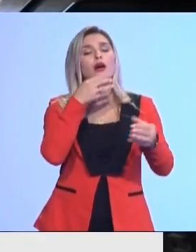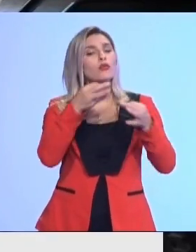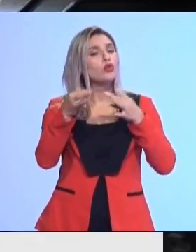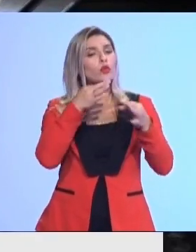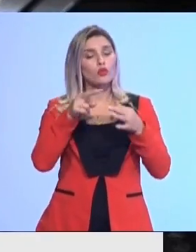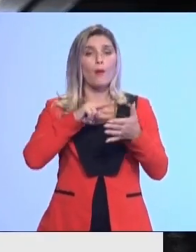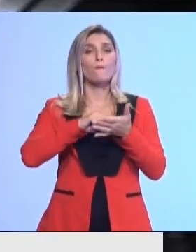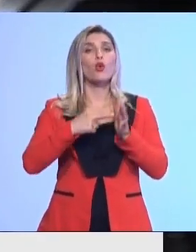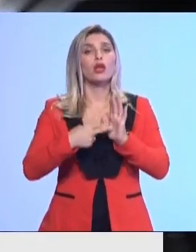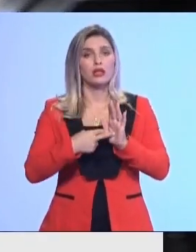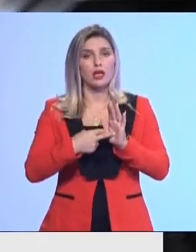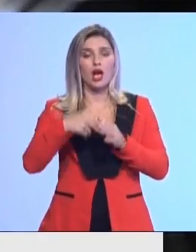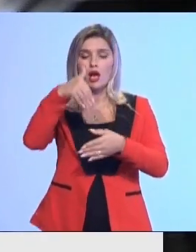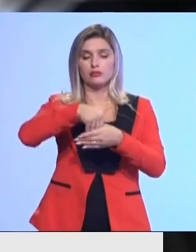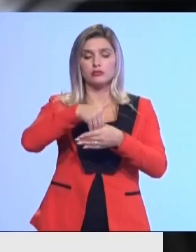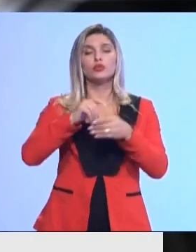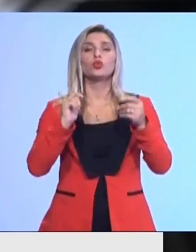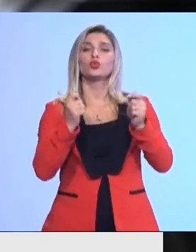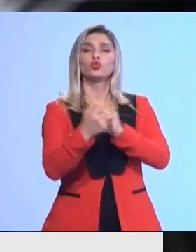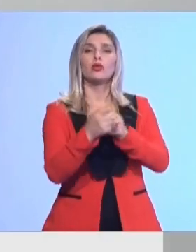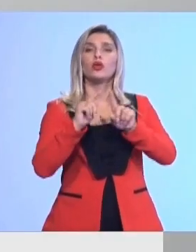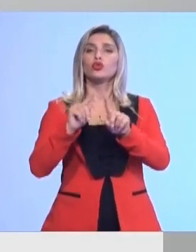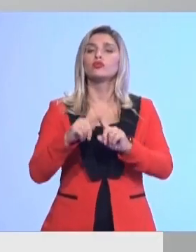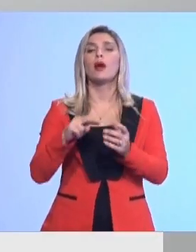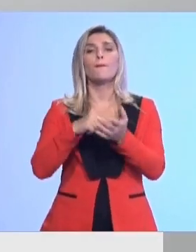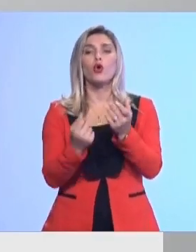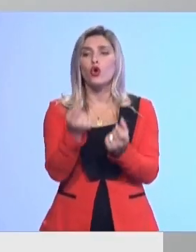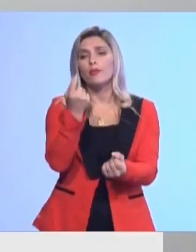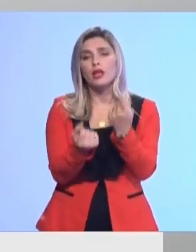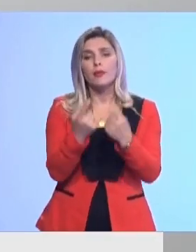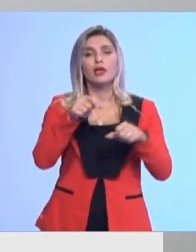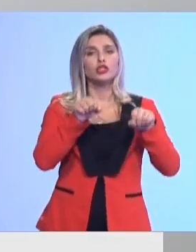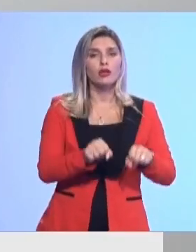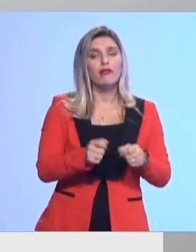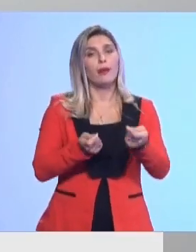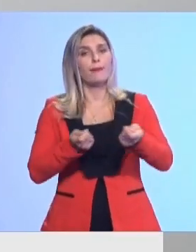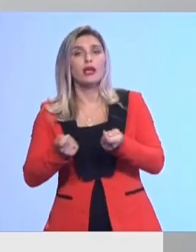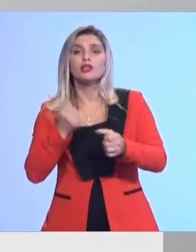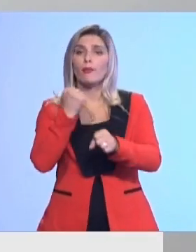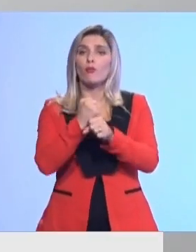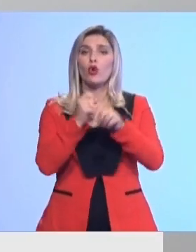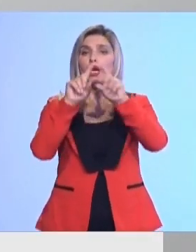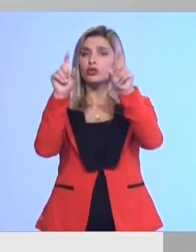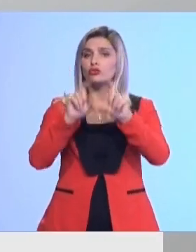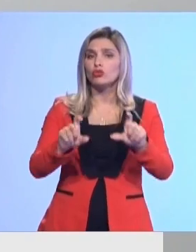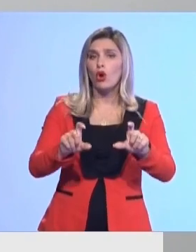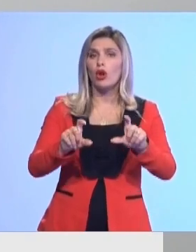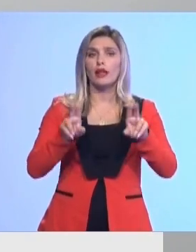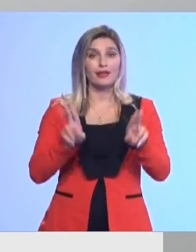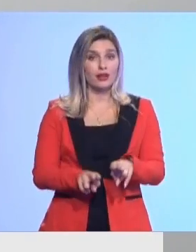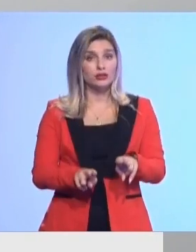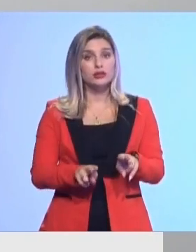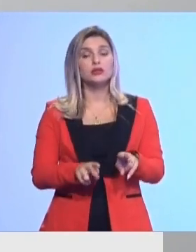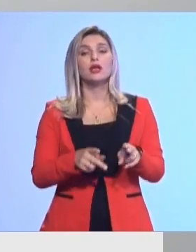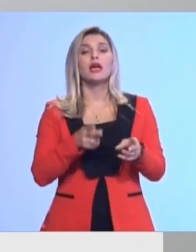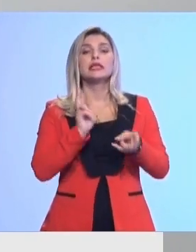konsensusit politik mbi përmbajtjen e reformës, polemikat e shumta midis qeverisë dhe udhëheqësve të institucioneve të drejtësisë